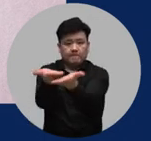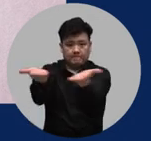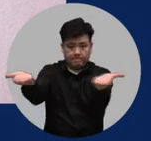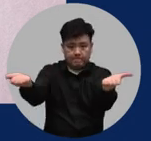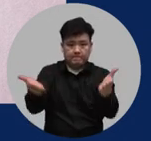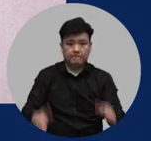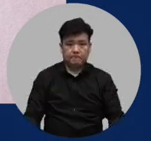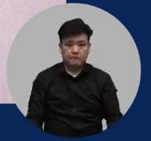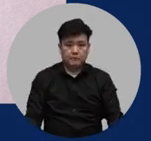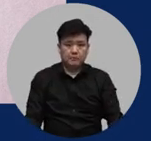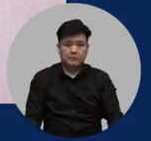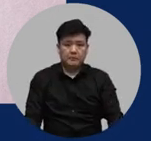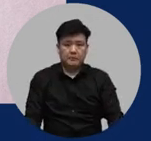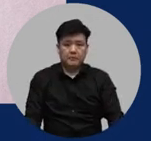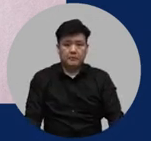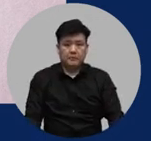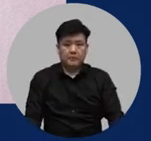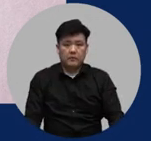합니다.